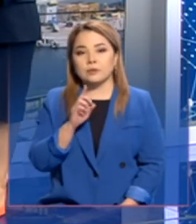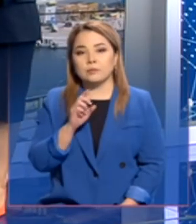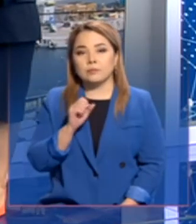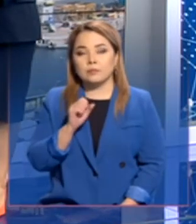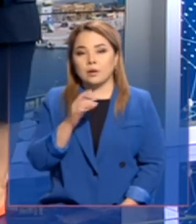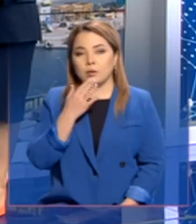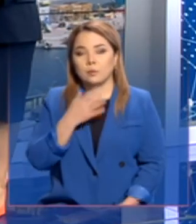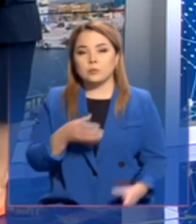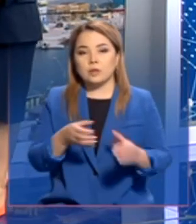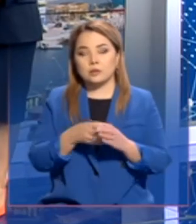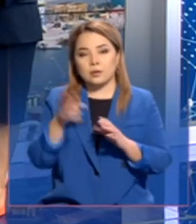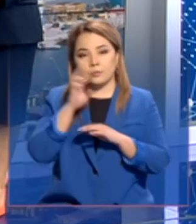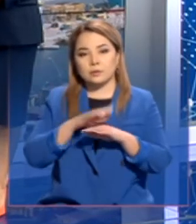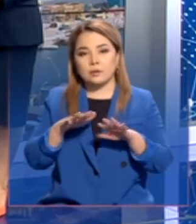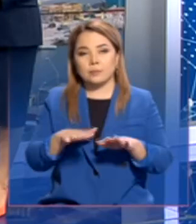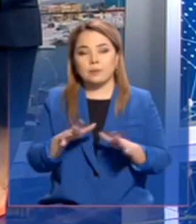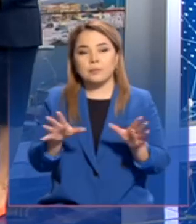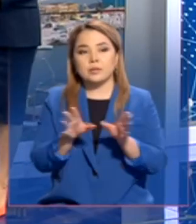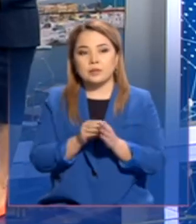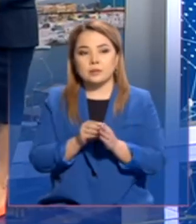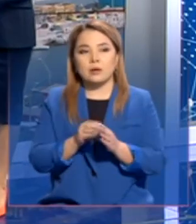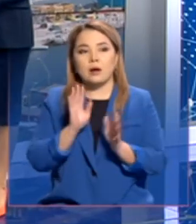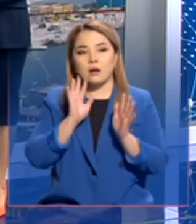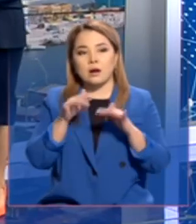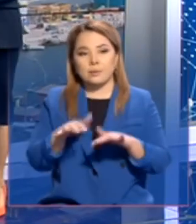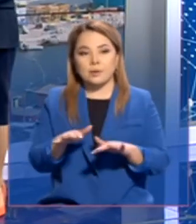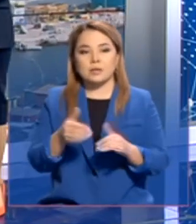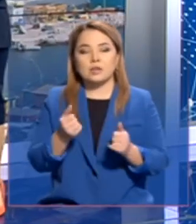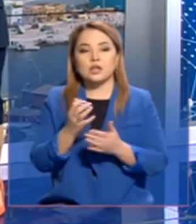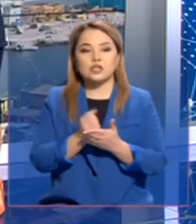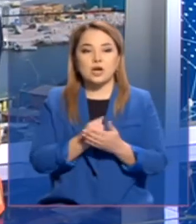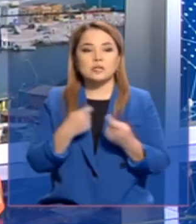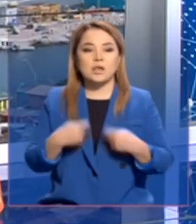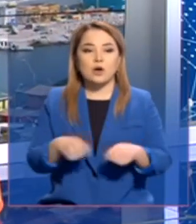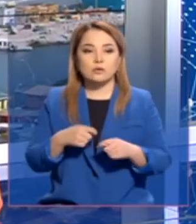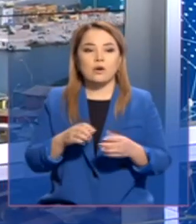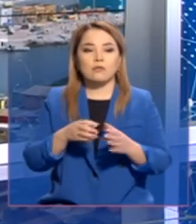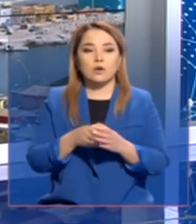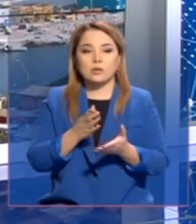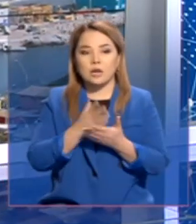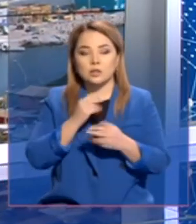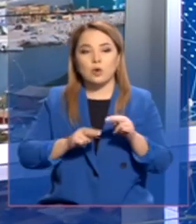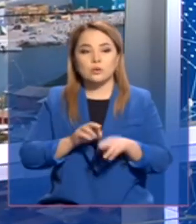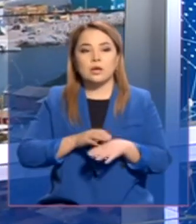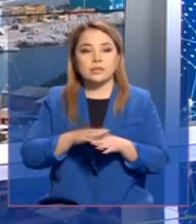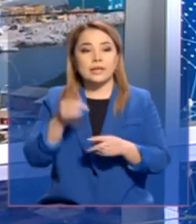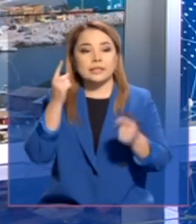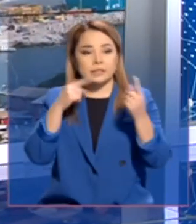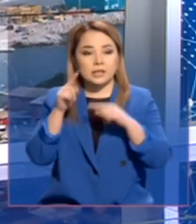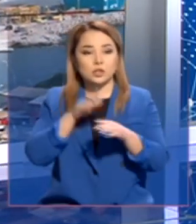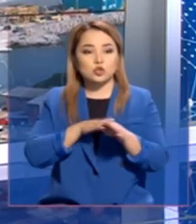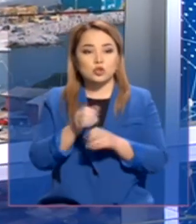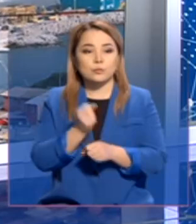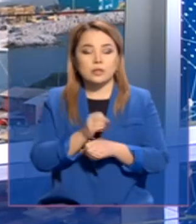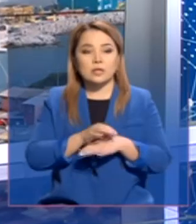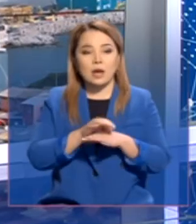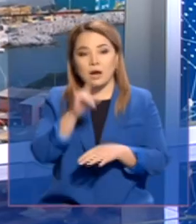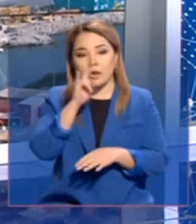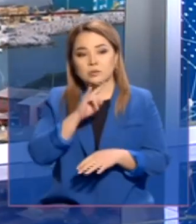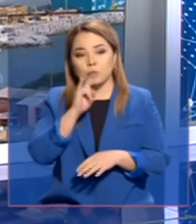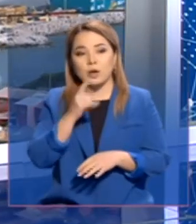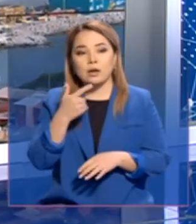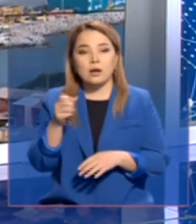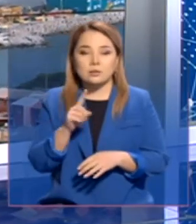Қазақстан мен Біріккен Араб әмірліктері бірлесіп, Каспийде танкерлік және сауда флотын құрмақшы. Бұл идеяны жүзеге асыру үшін Қазмұнайгаз